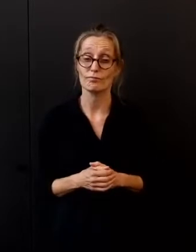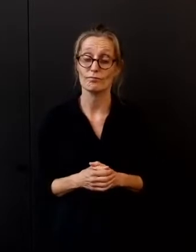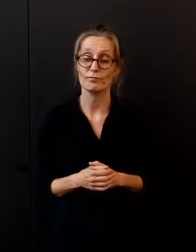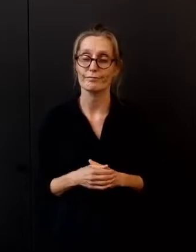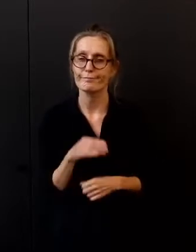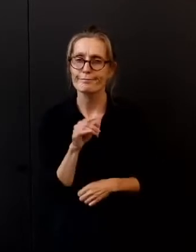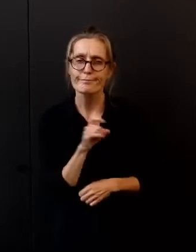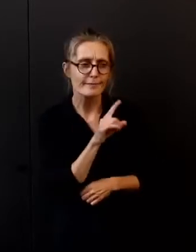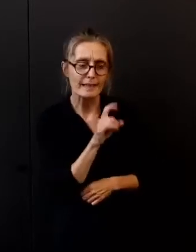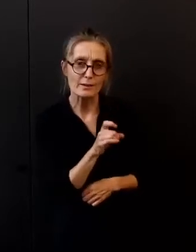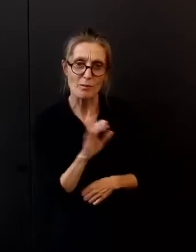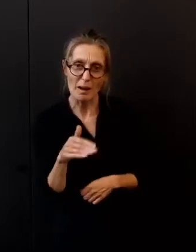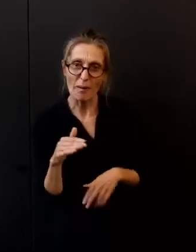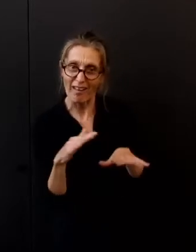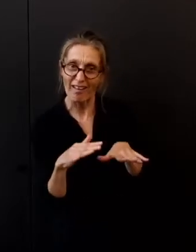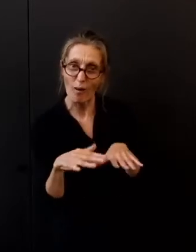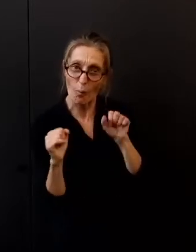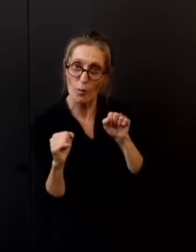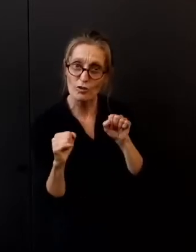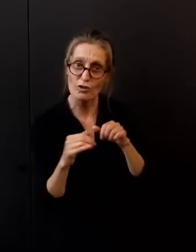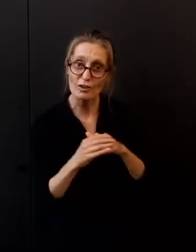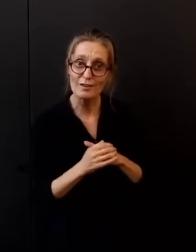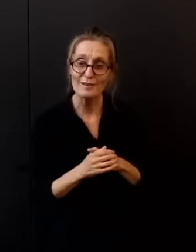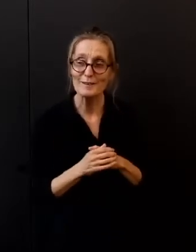J'ai une question. Tu vas être embauché après?